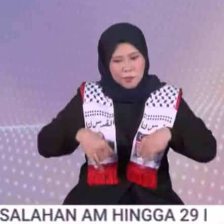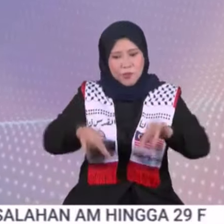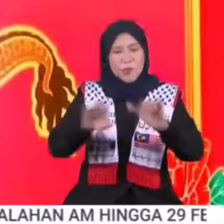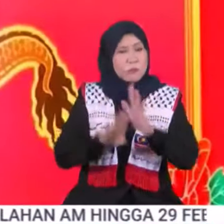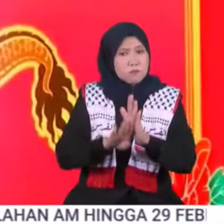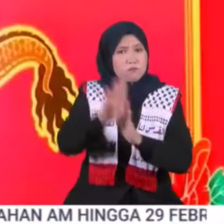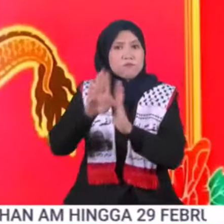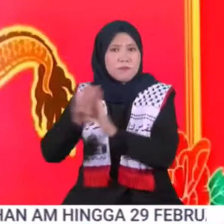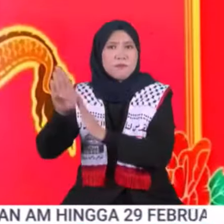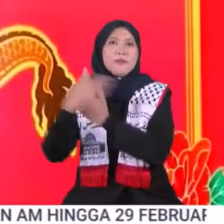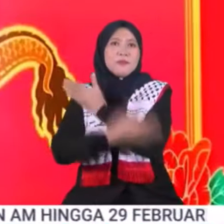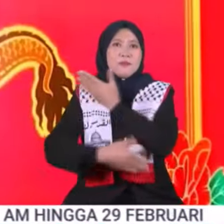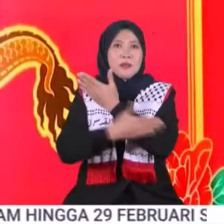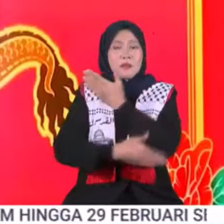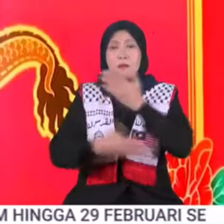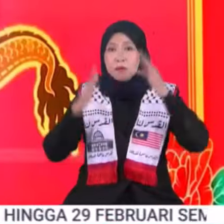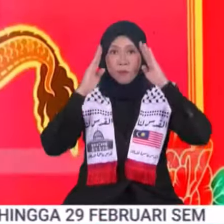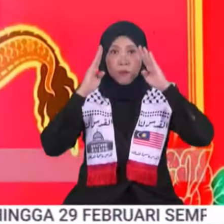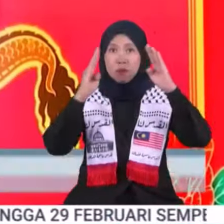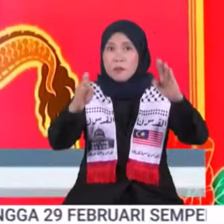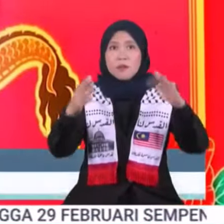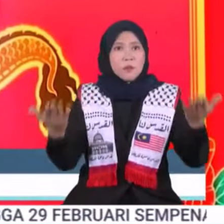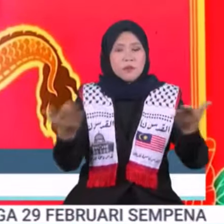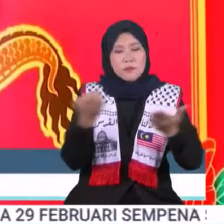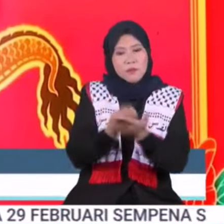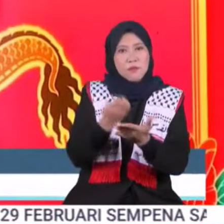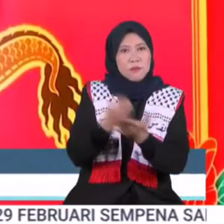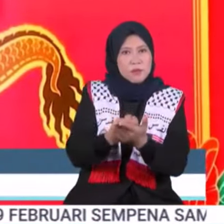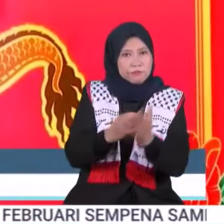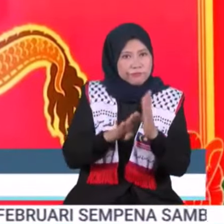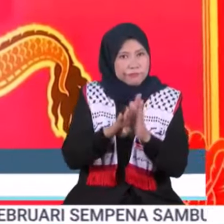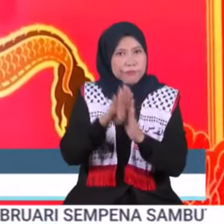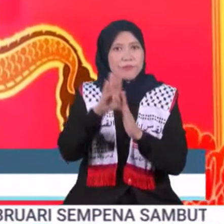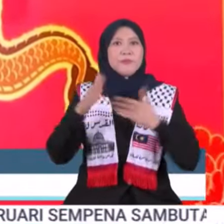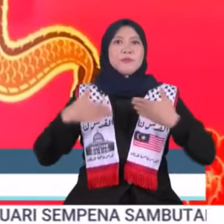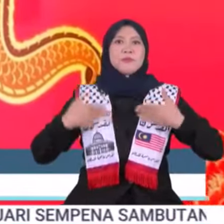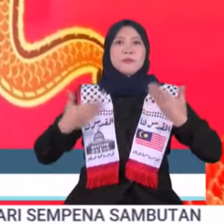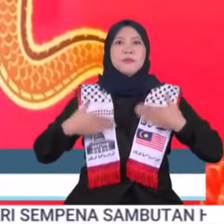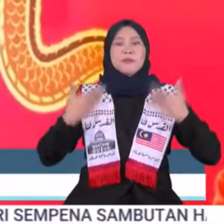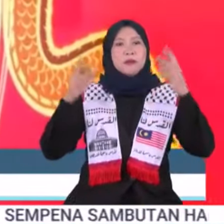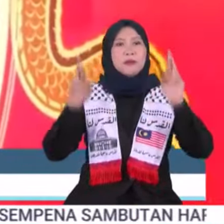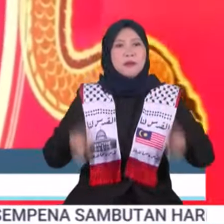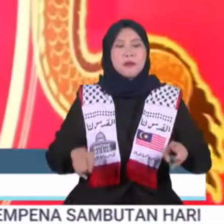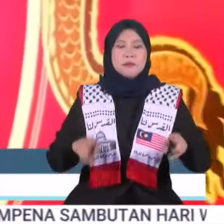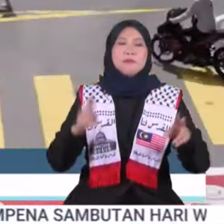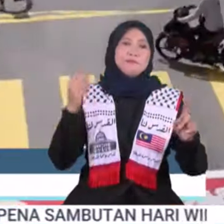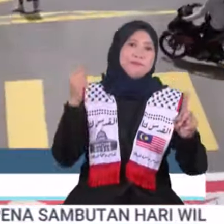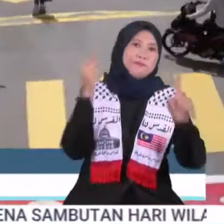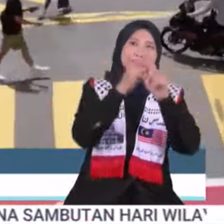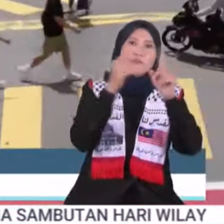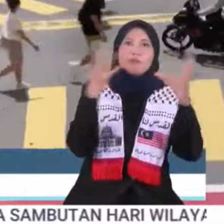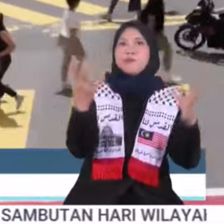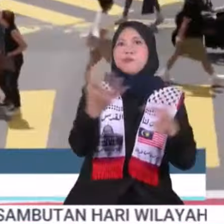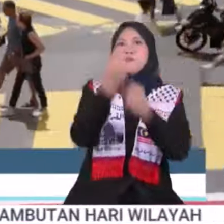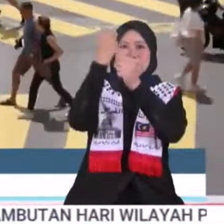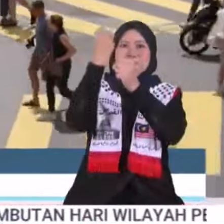penuh akan diberi untuk memastikan matlamat memaju ekonomi untuk kesejahteraan rakyat dapat